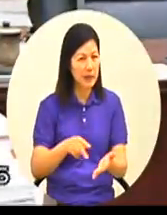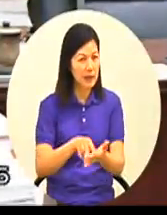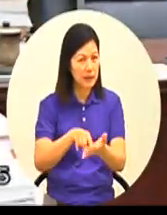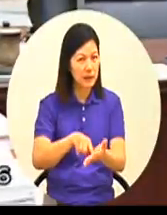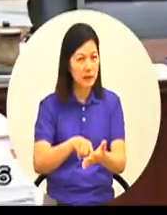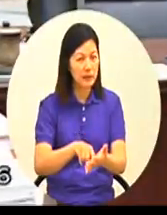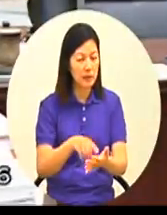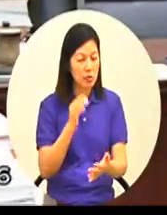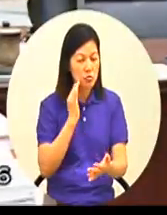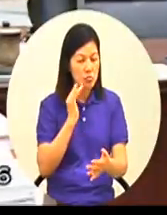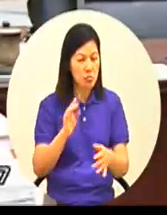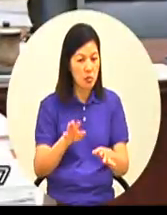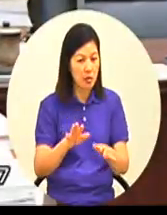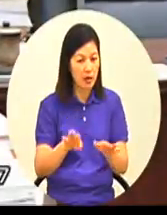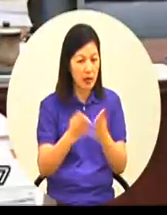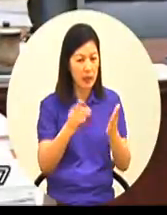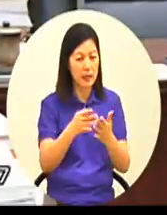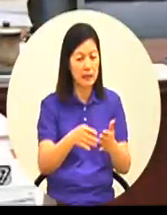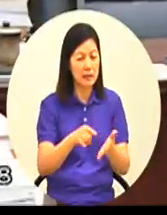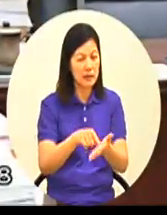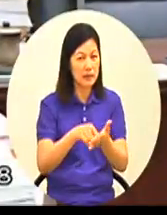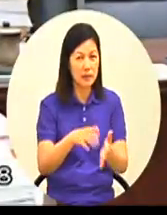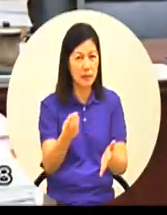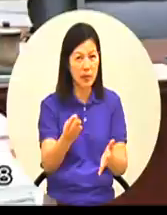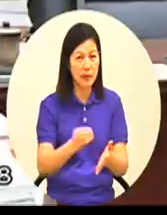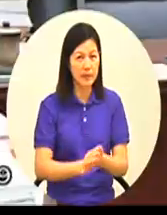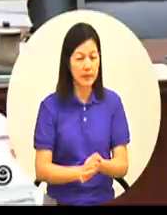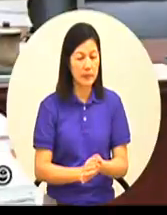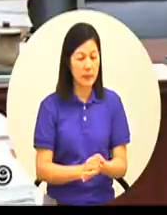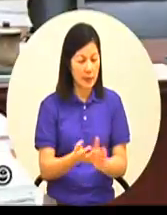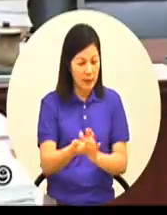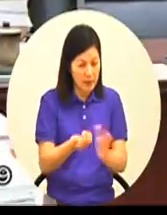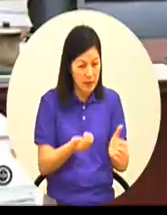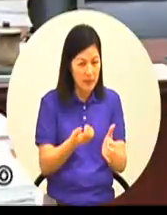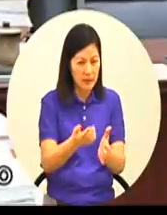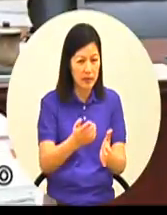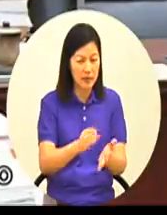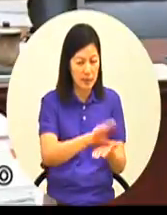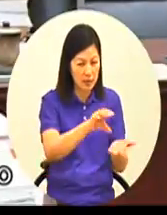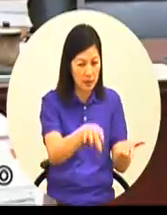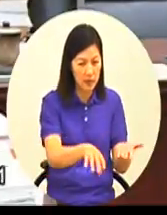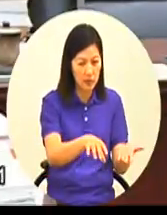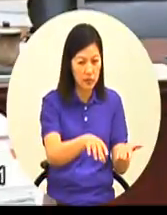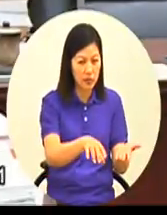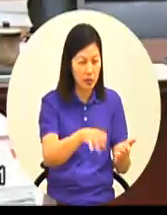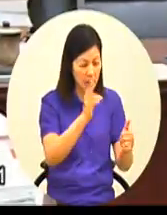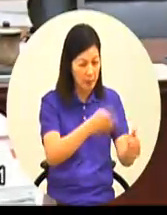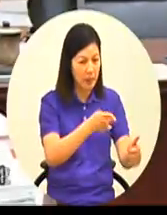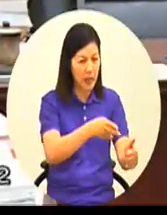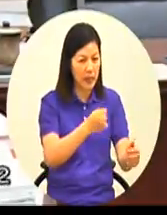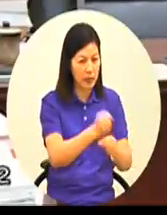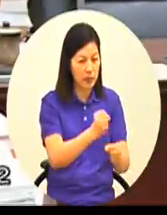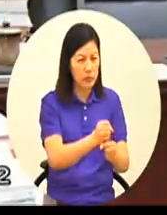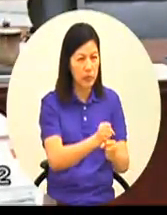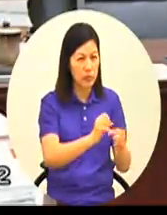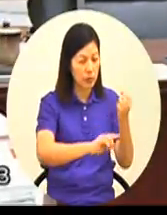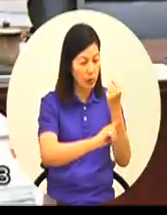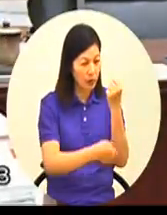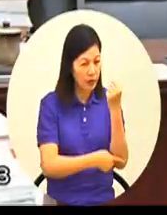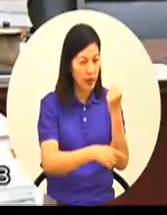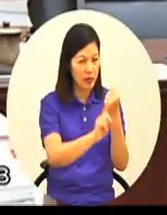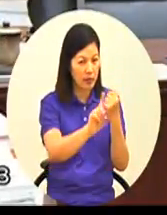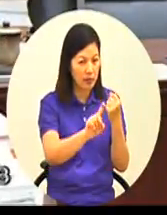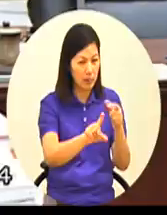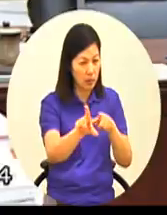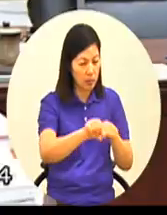请，那所以便没有办法提早去要求你要做停车场的人是要什么的施工法，那你当地是